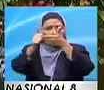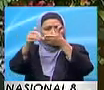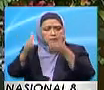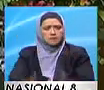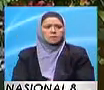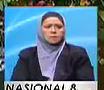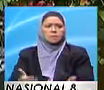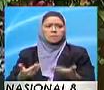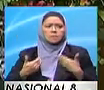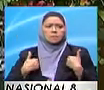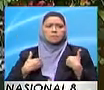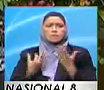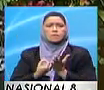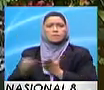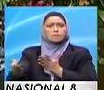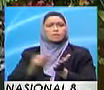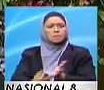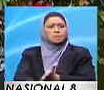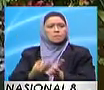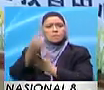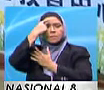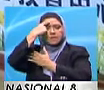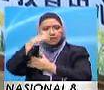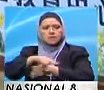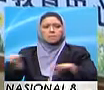ada gagal dalam melaksanakan tugas dan tanggungjawab.